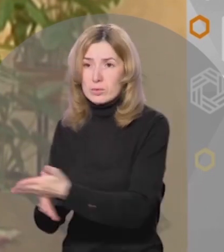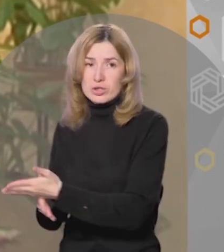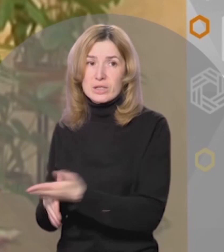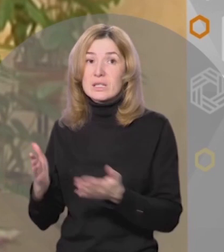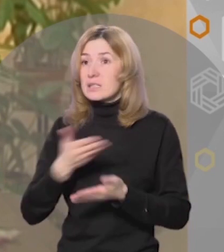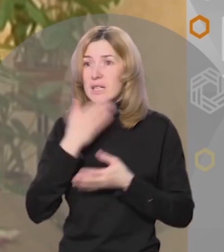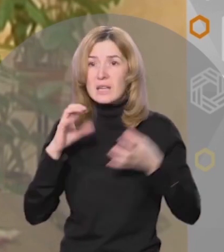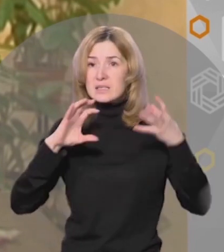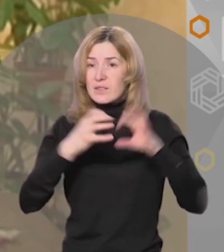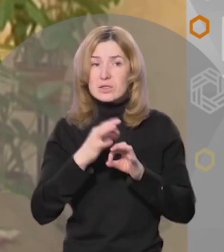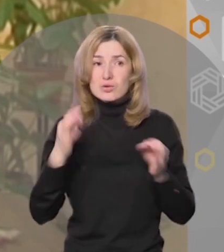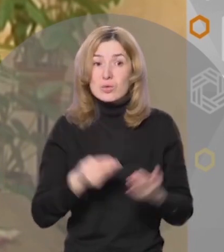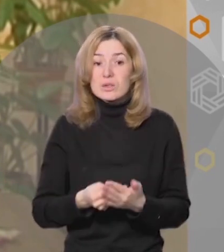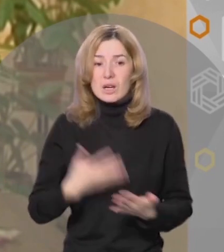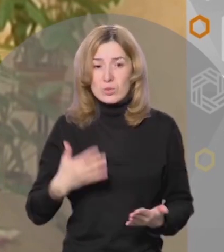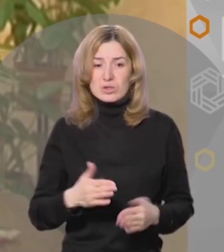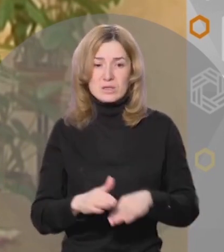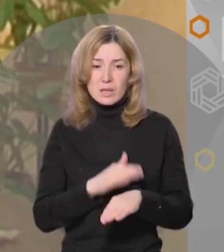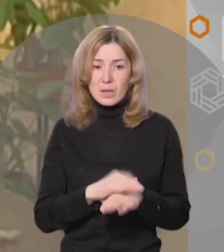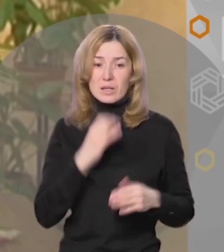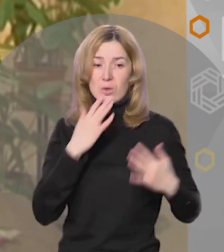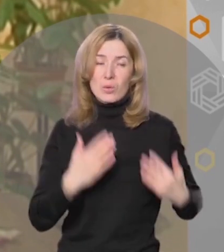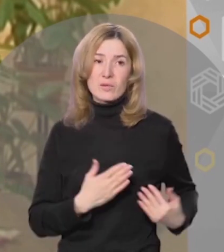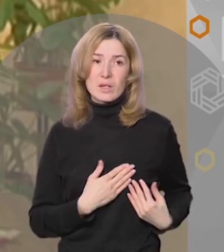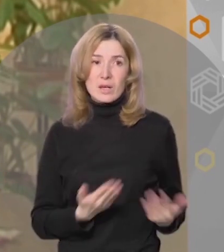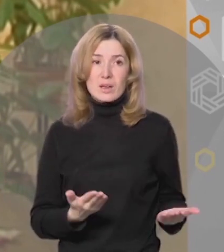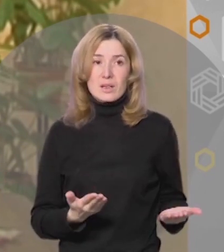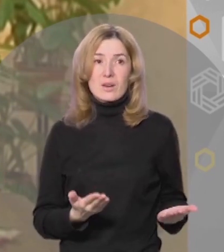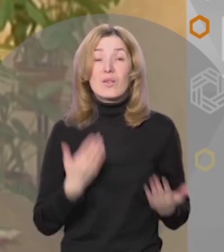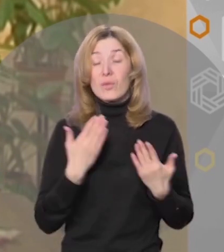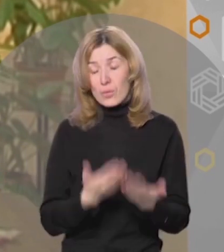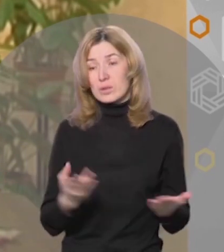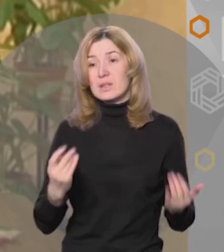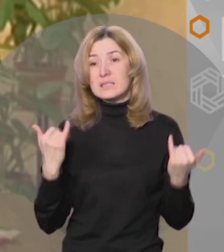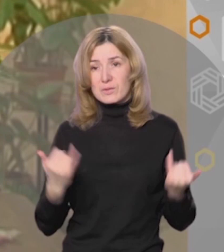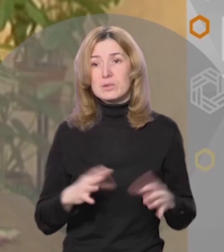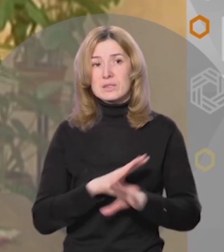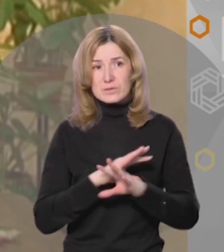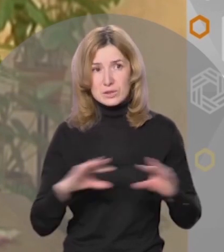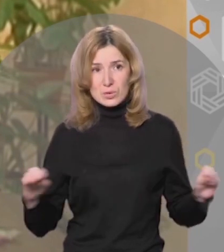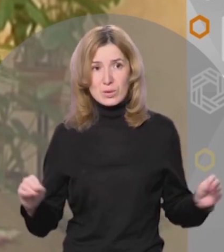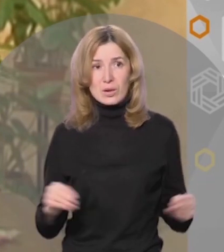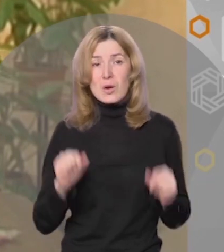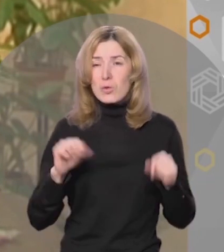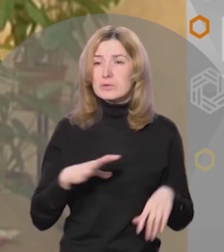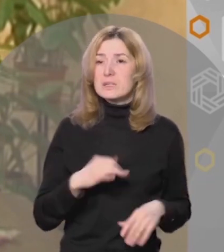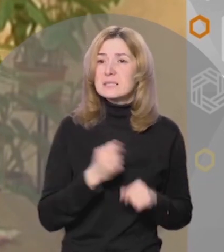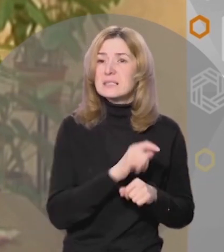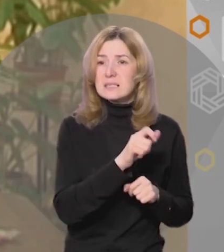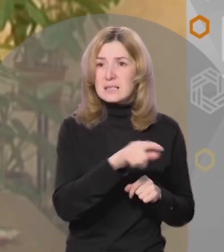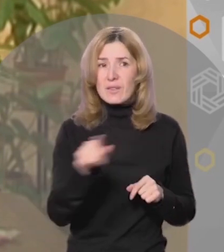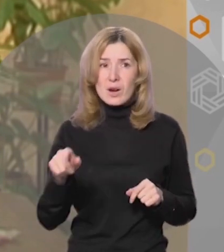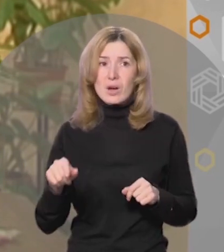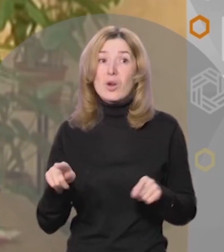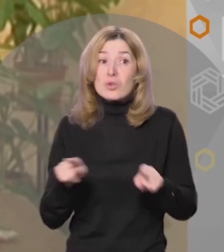И нет на свете ничего дороже доброты и любви. Ну вот, на сегодня все. Может быть, кто-нибудь из